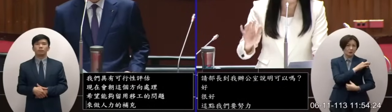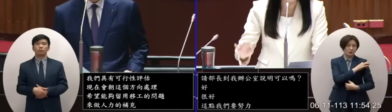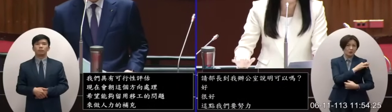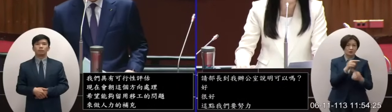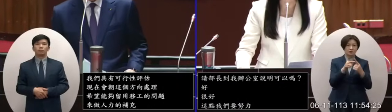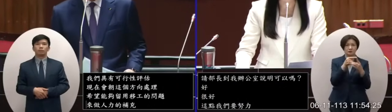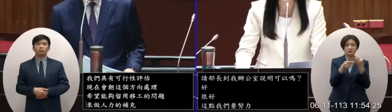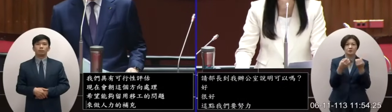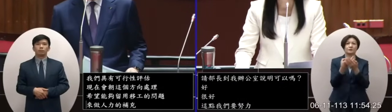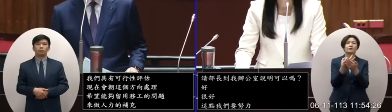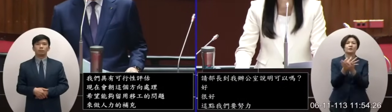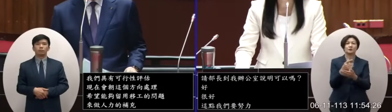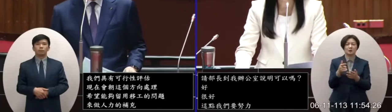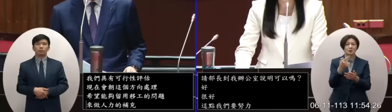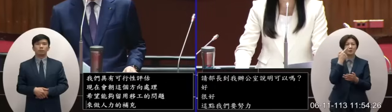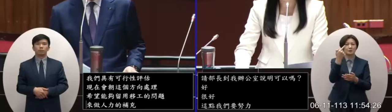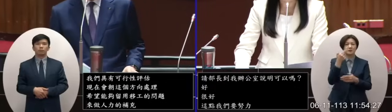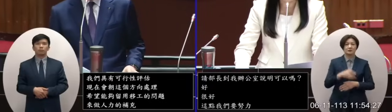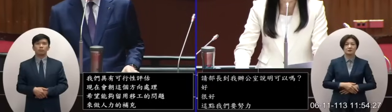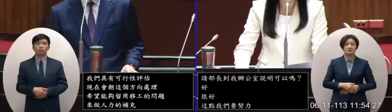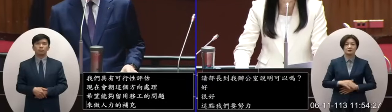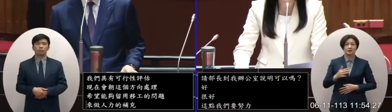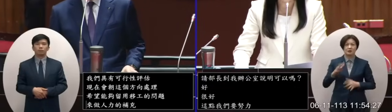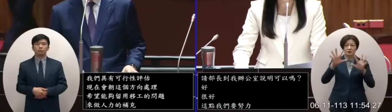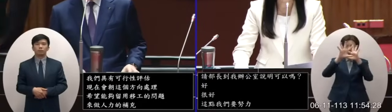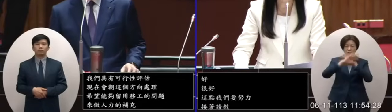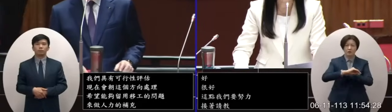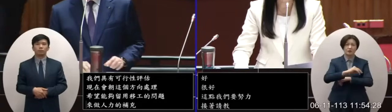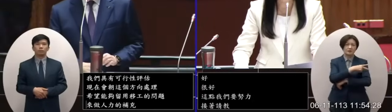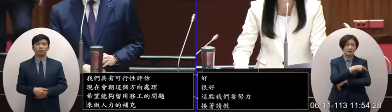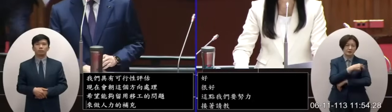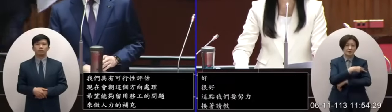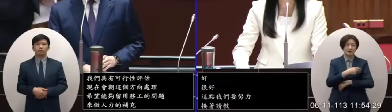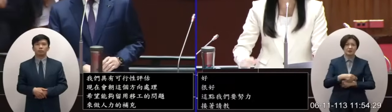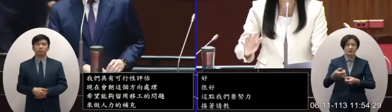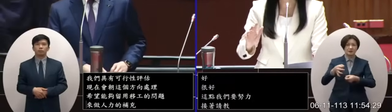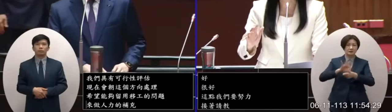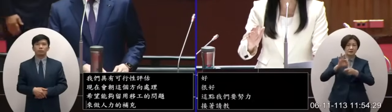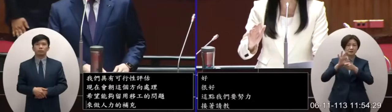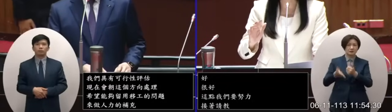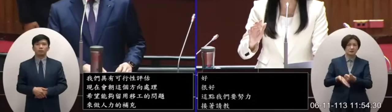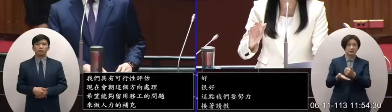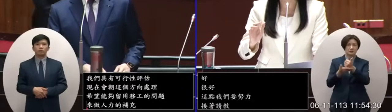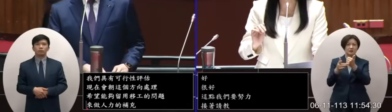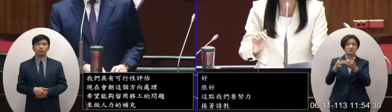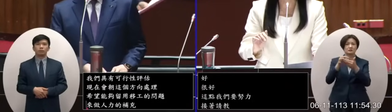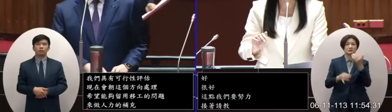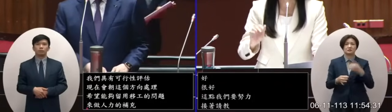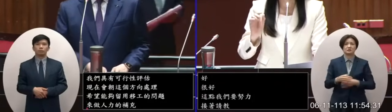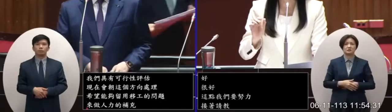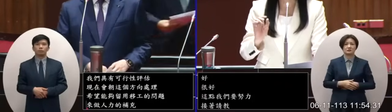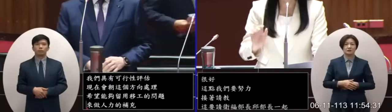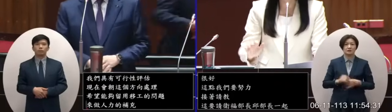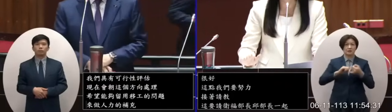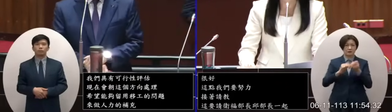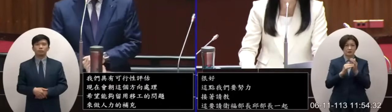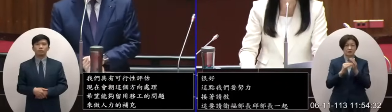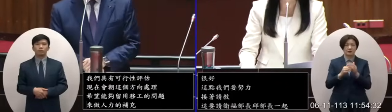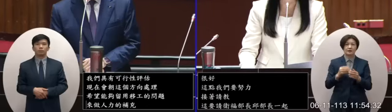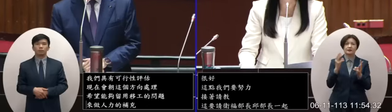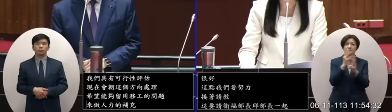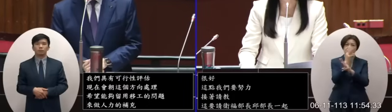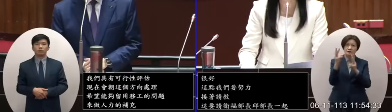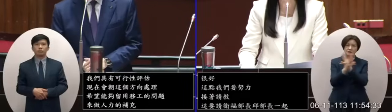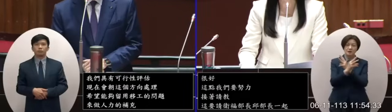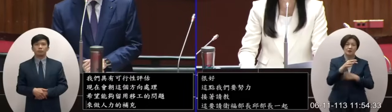短缺的问题非常严重。那但是我们夜班的这个加急金的这个奖励金的这个制度啊出来以后，还有三班护病比